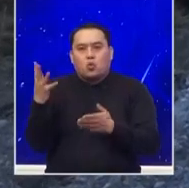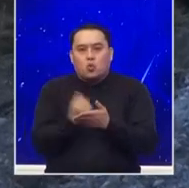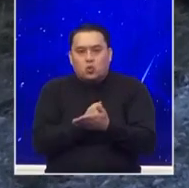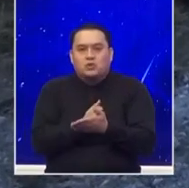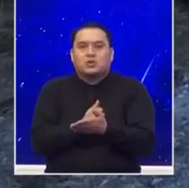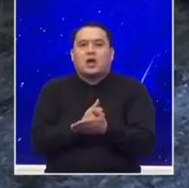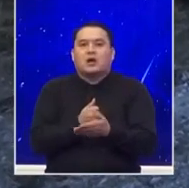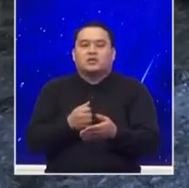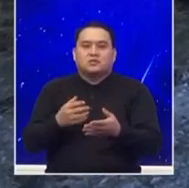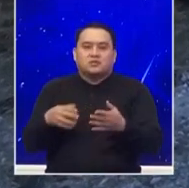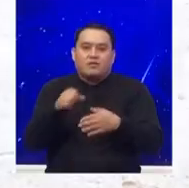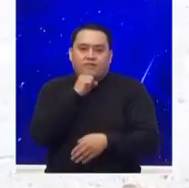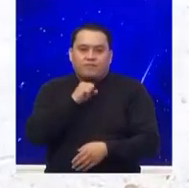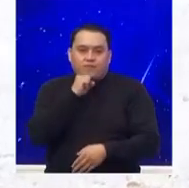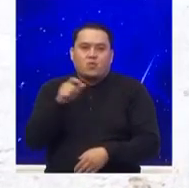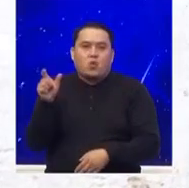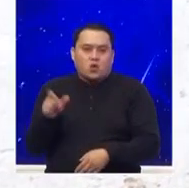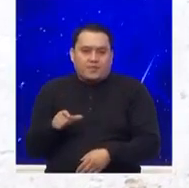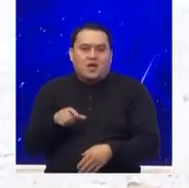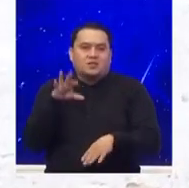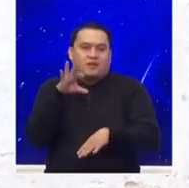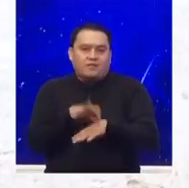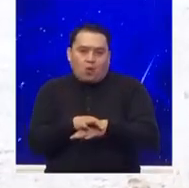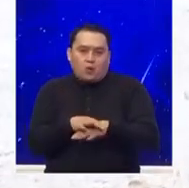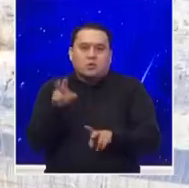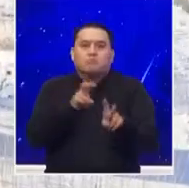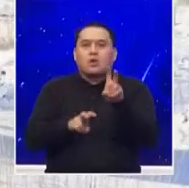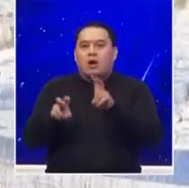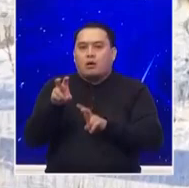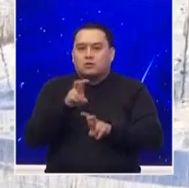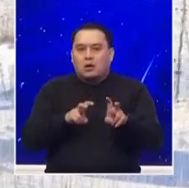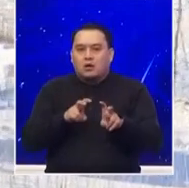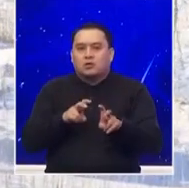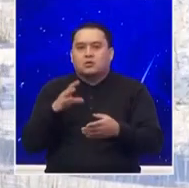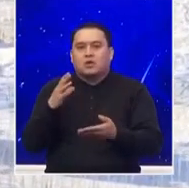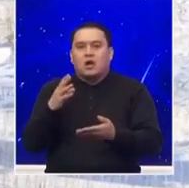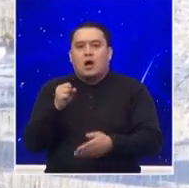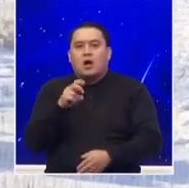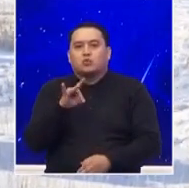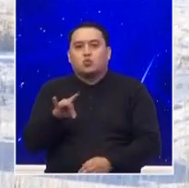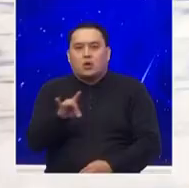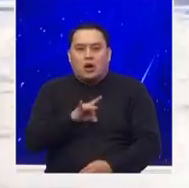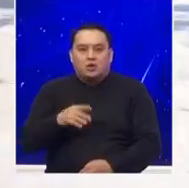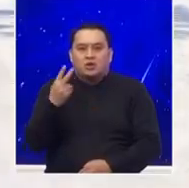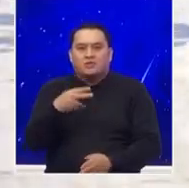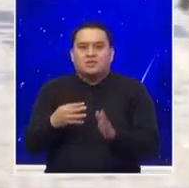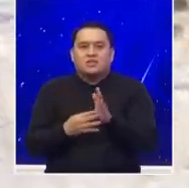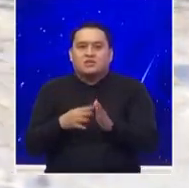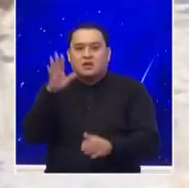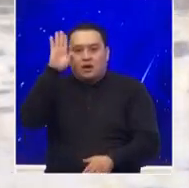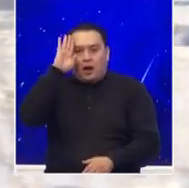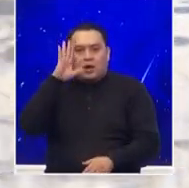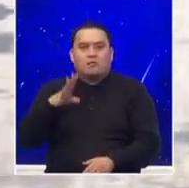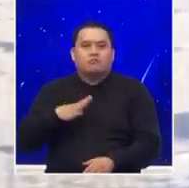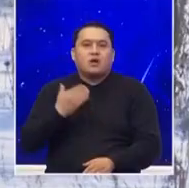выйти на след барымтача. В ходе проведения оперативно-розыскных мероприятий на днях был задержан уроженец Аксузского района.